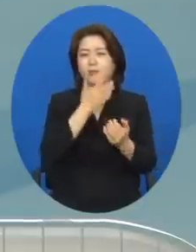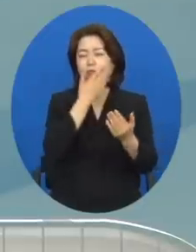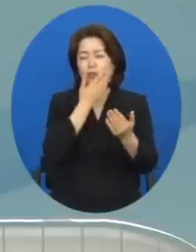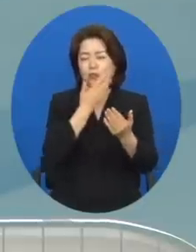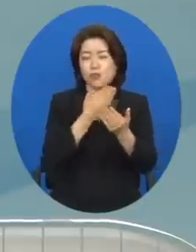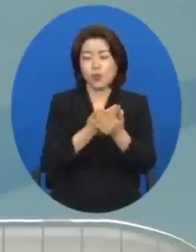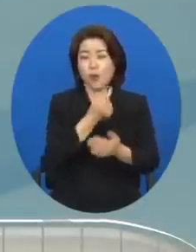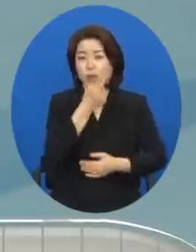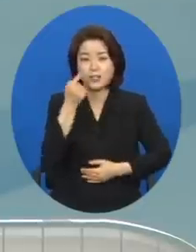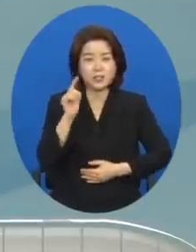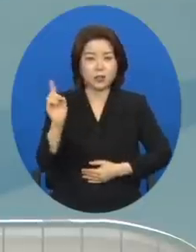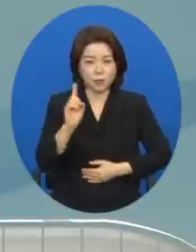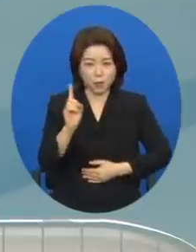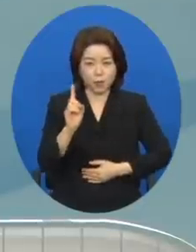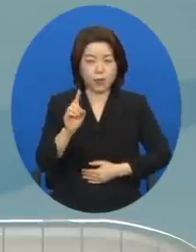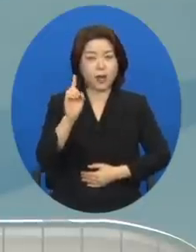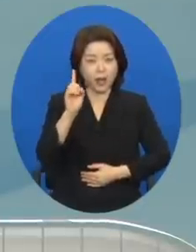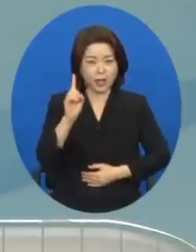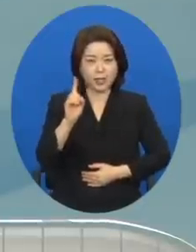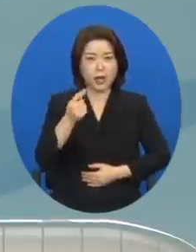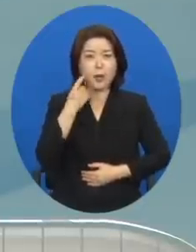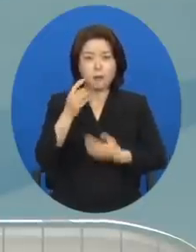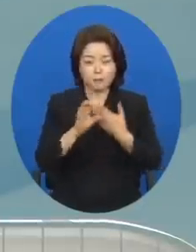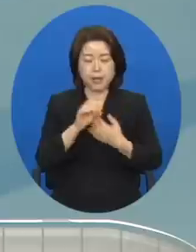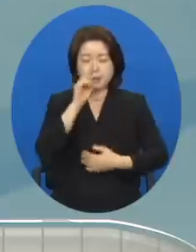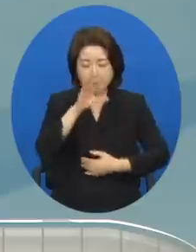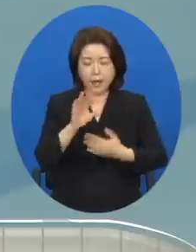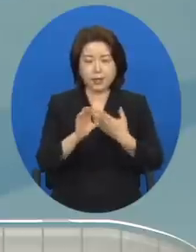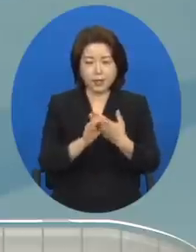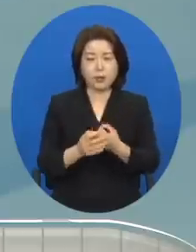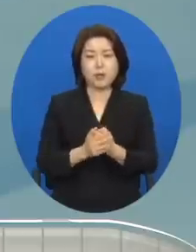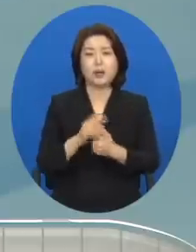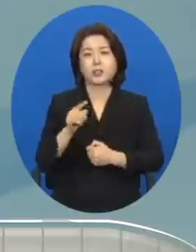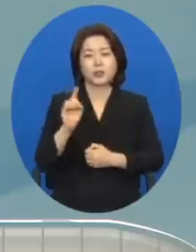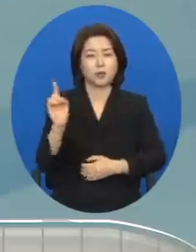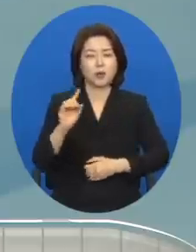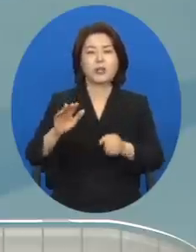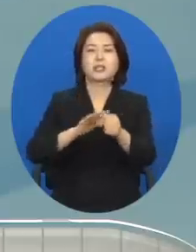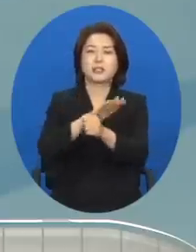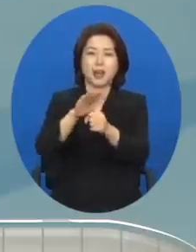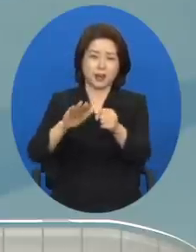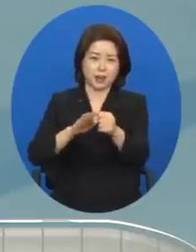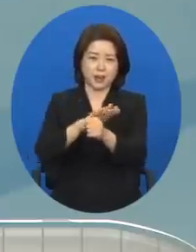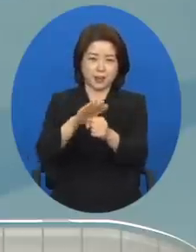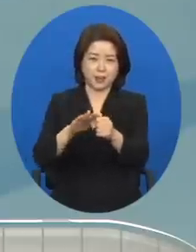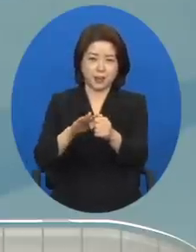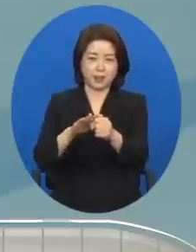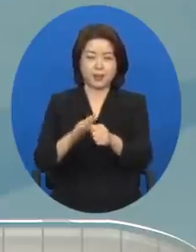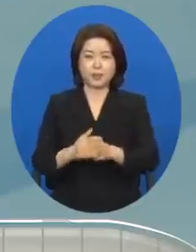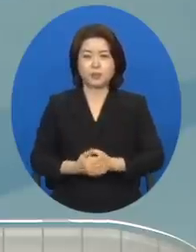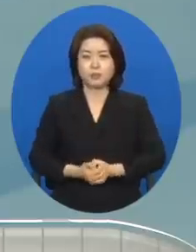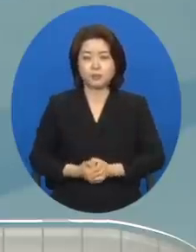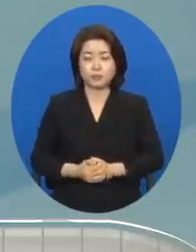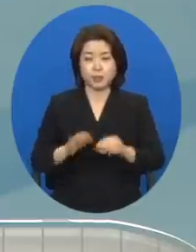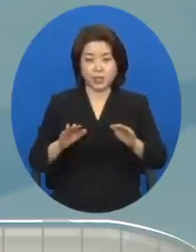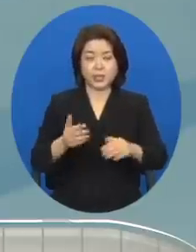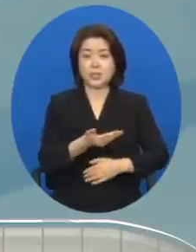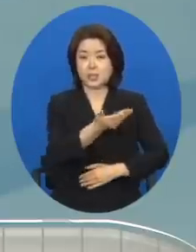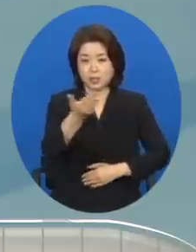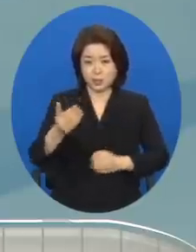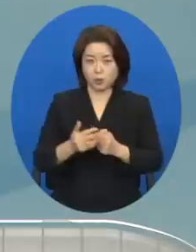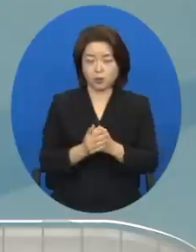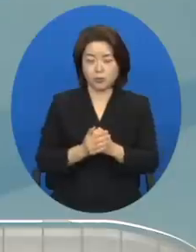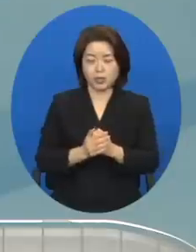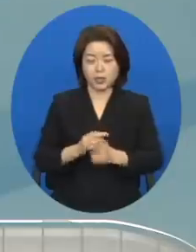증거 하나만 만약에 말하라고 한다면 그것은 사랑일 것입니다. 이 시간 여러분들이